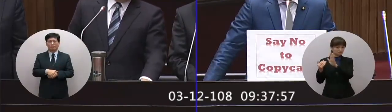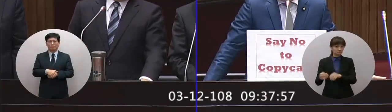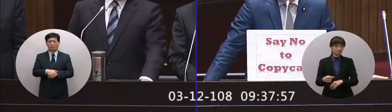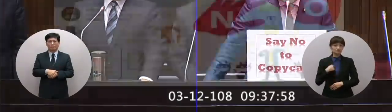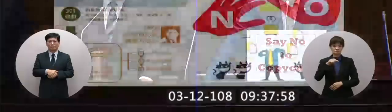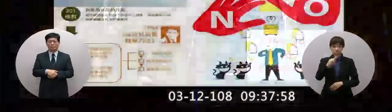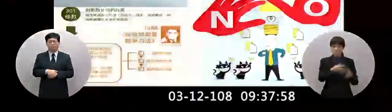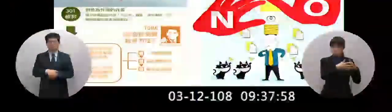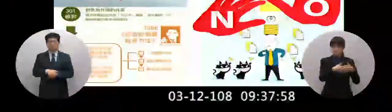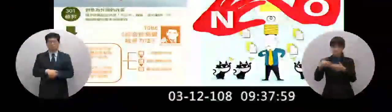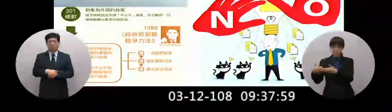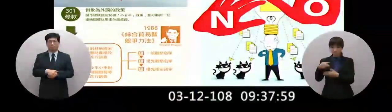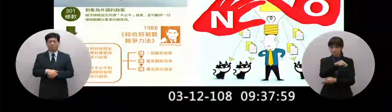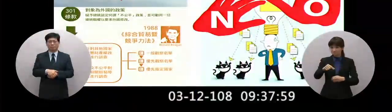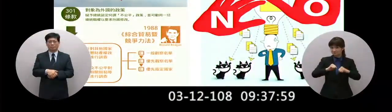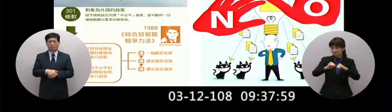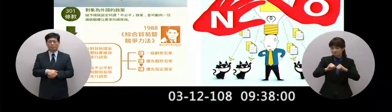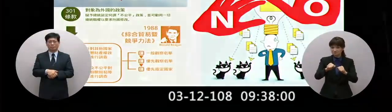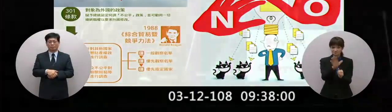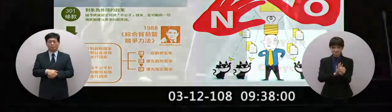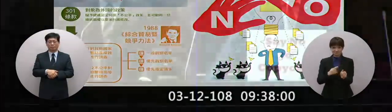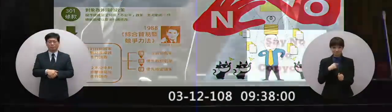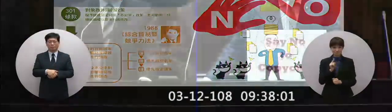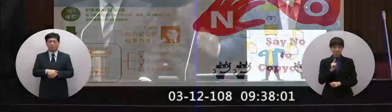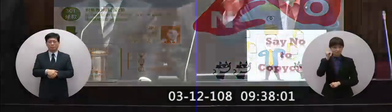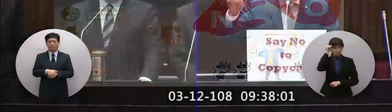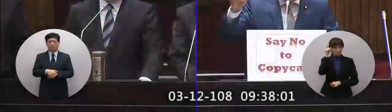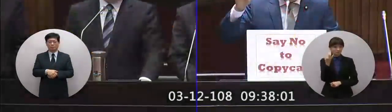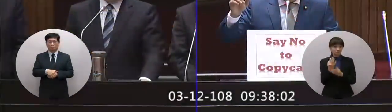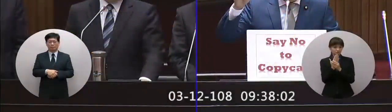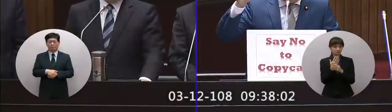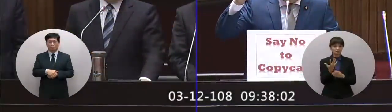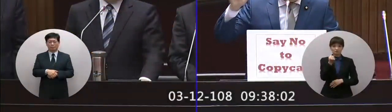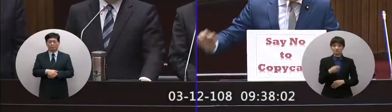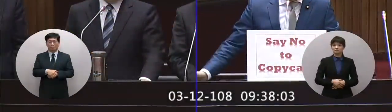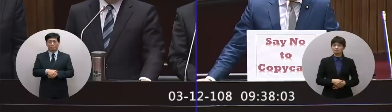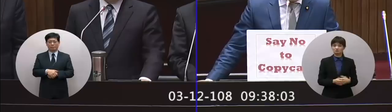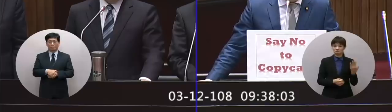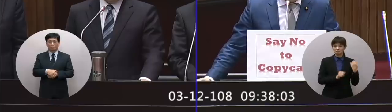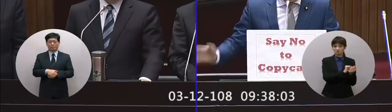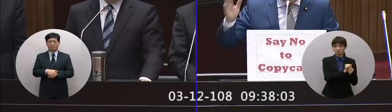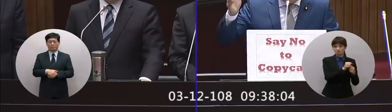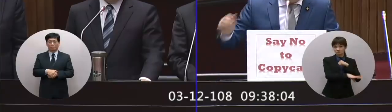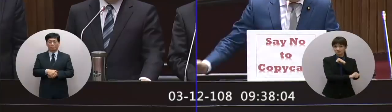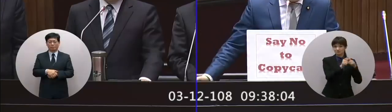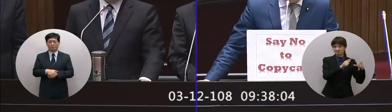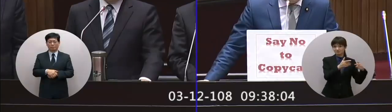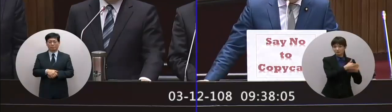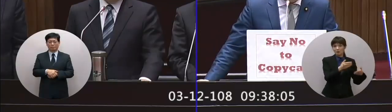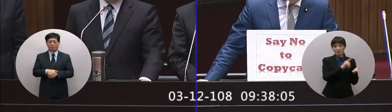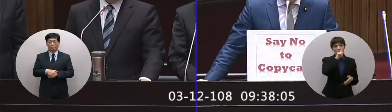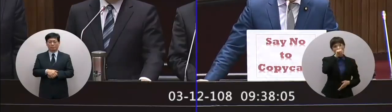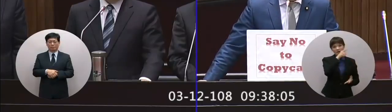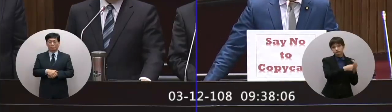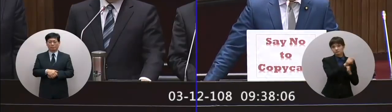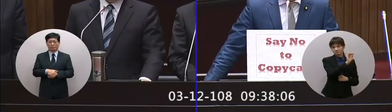美大战围烧到我们身上的就是智慧财产权。摩根大通已经被起诉100多件，日本的商业